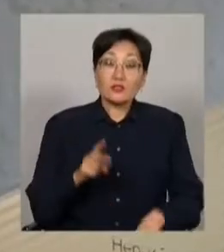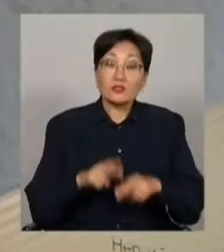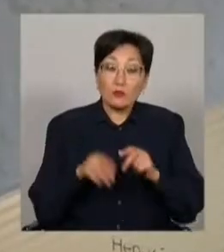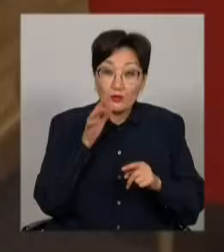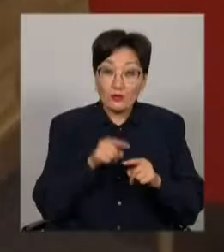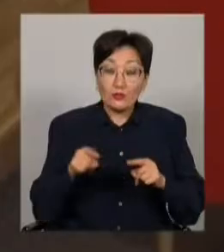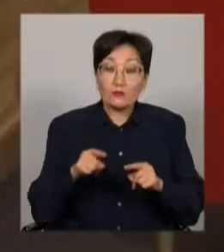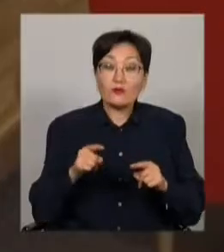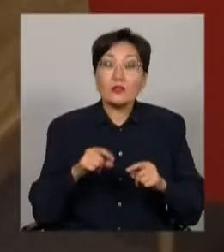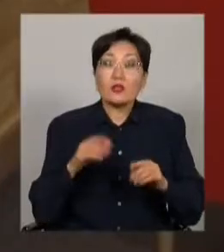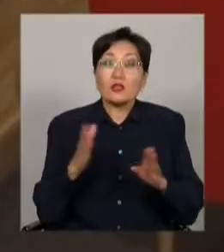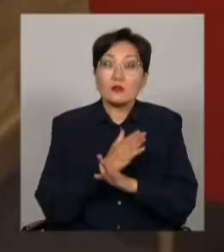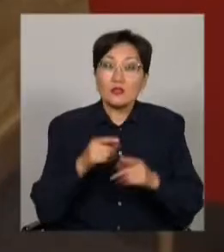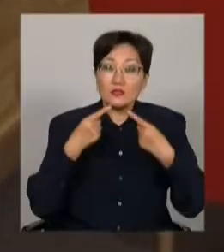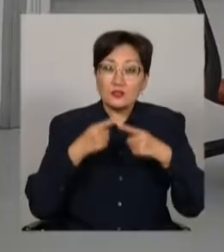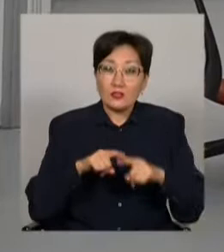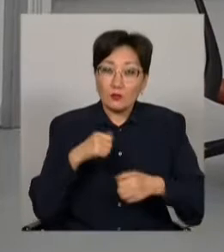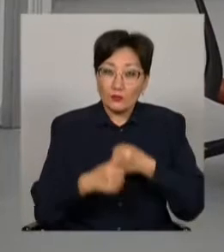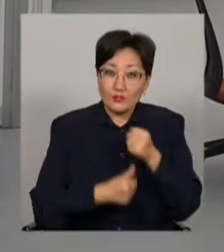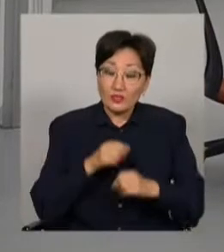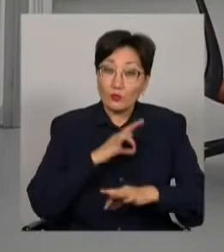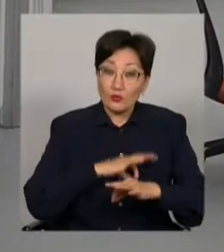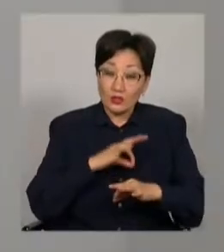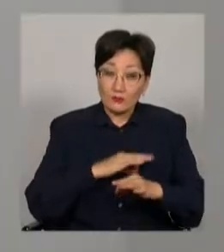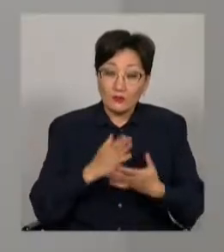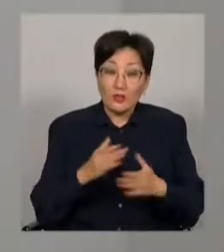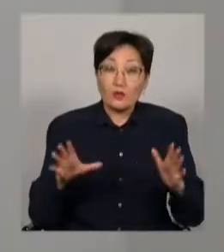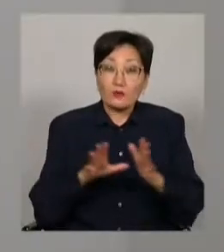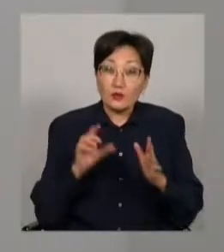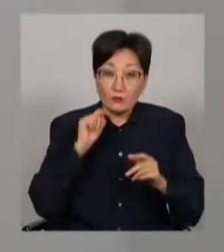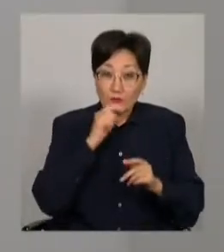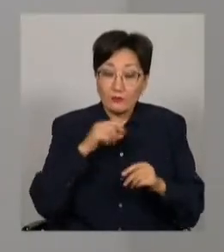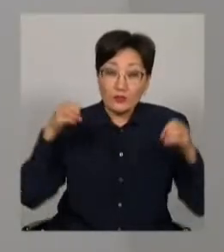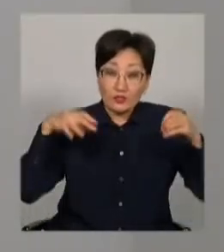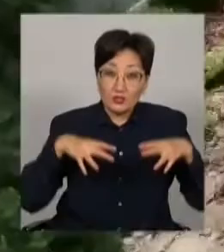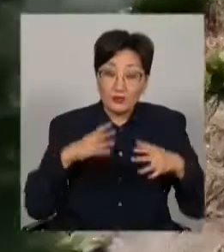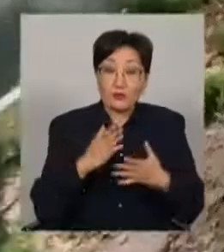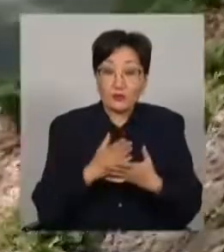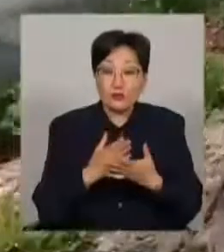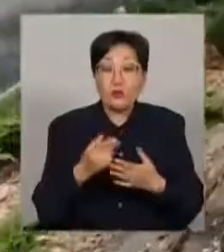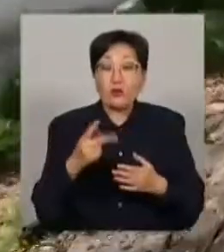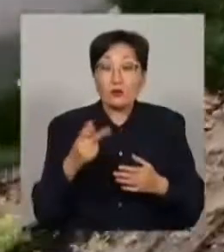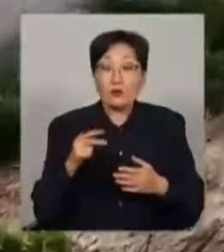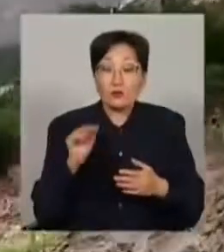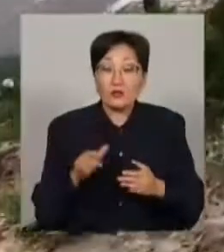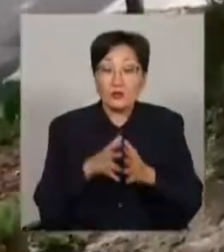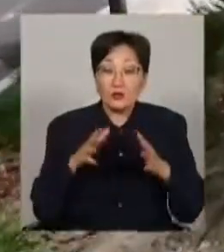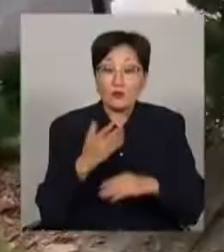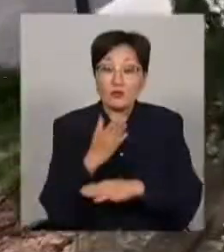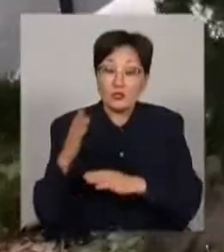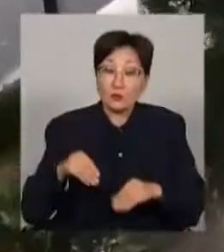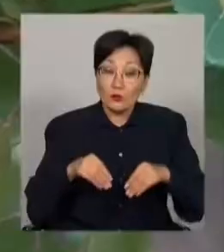кезінде экологиялық технологиялар мен материалдар қолданылған екен. Энергия үнемдейтін шамдар да орнатылған. 30 мыңнан астам жасыл